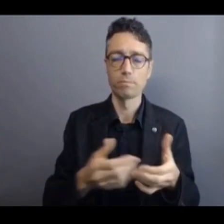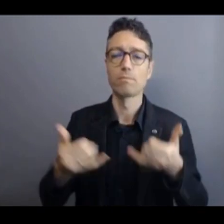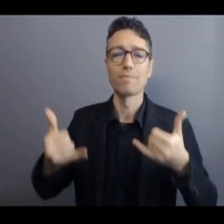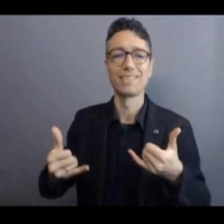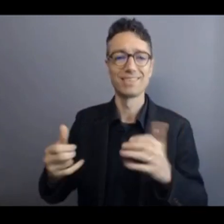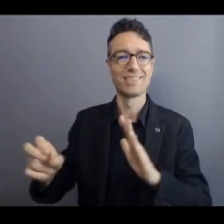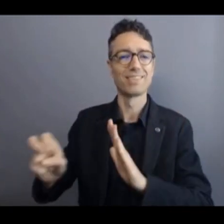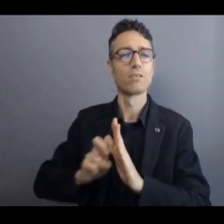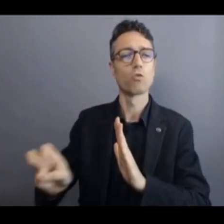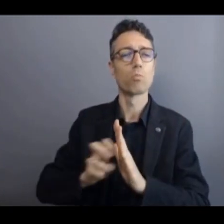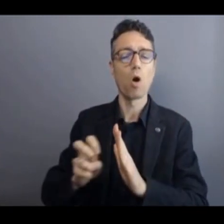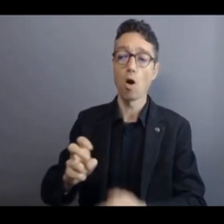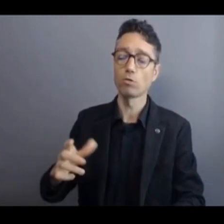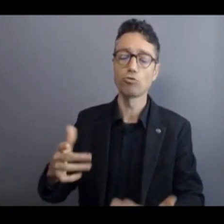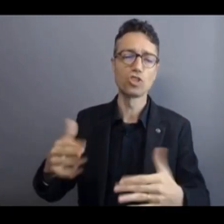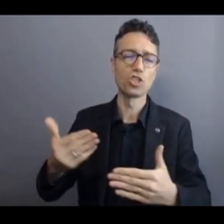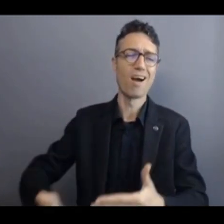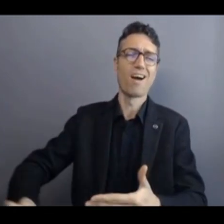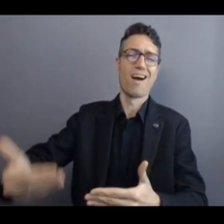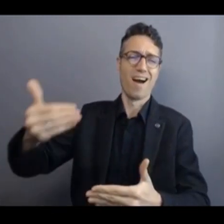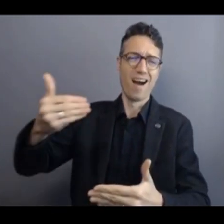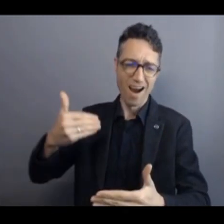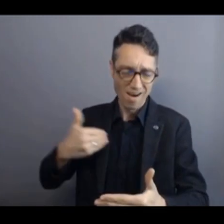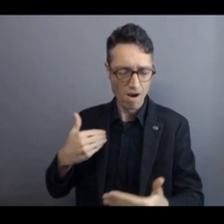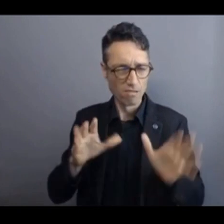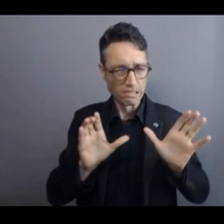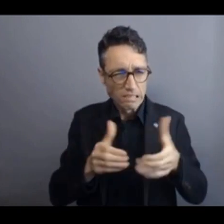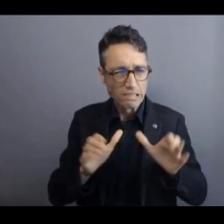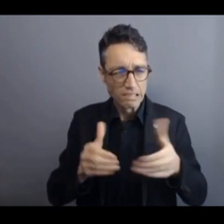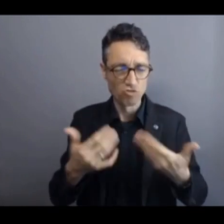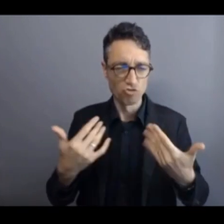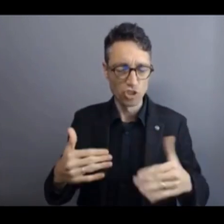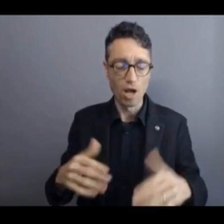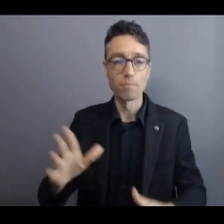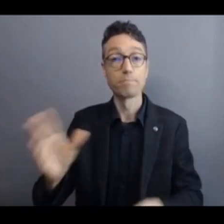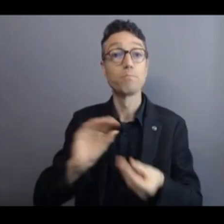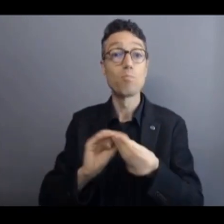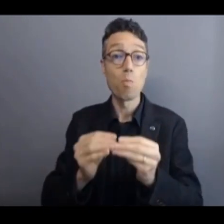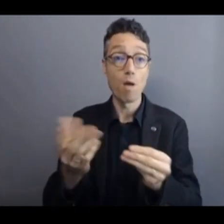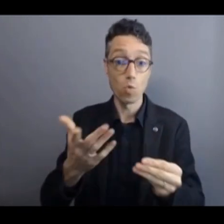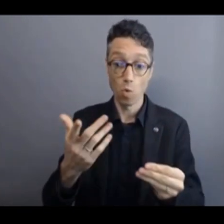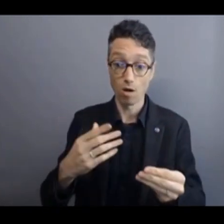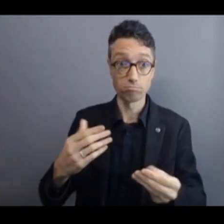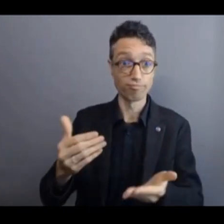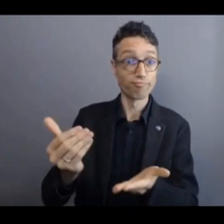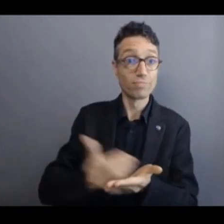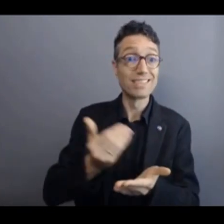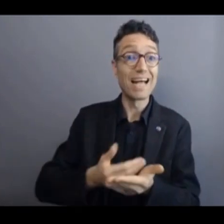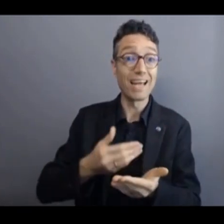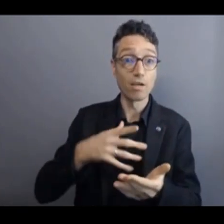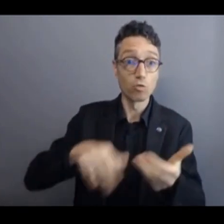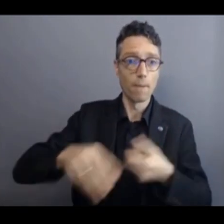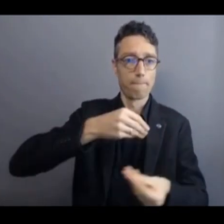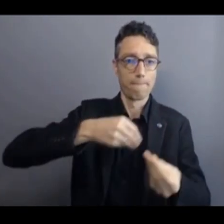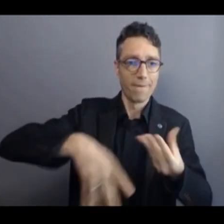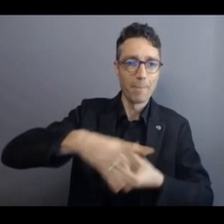des agents en contact avec le public. Ce qui a été signalé, c'est le turnover. Eh bien, il faut tout le temps être en train de reformer les agents qui sont de